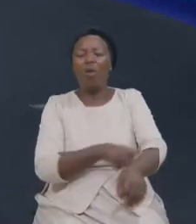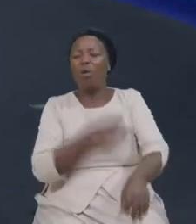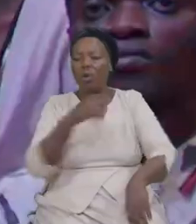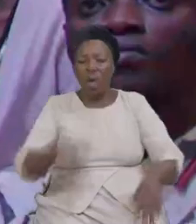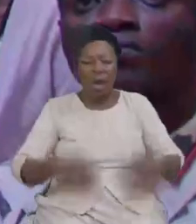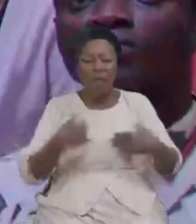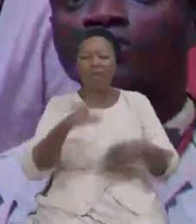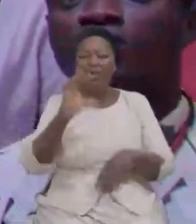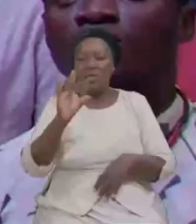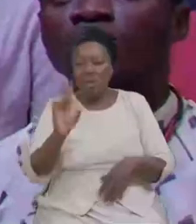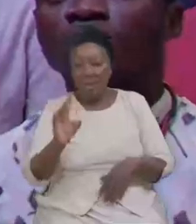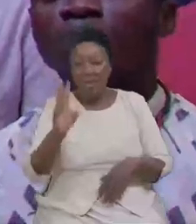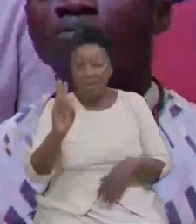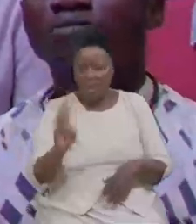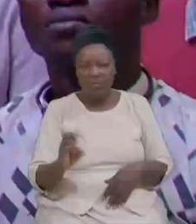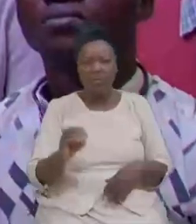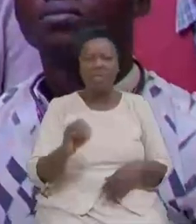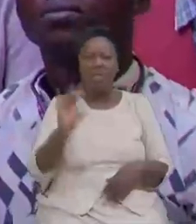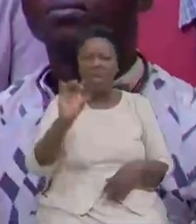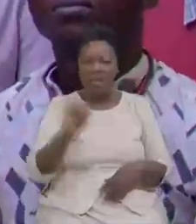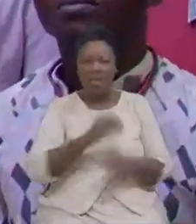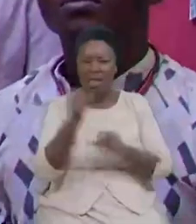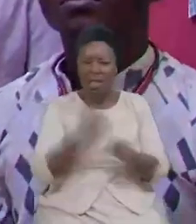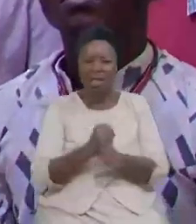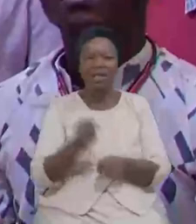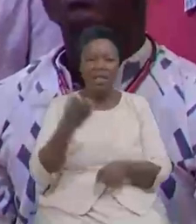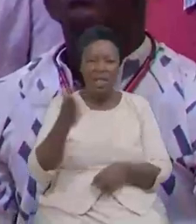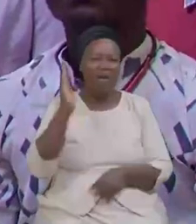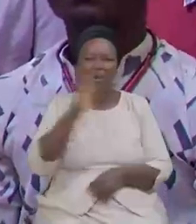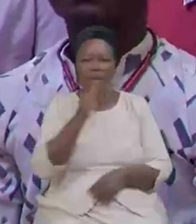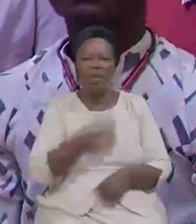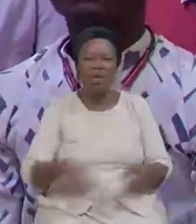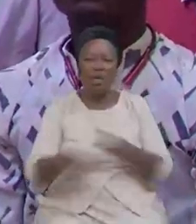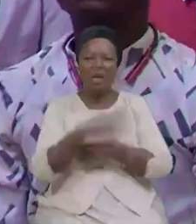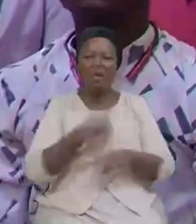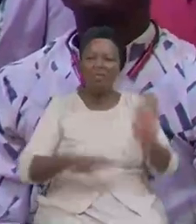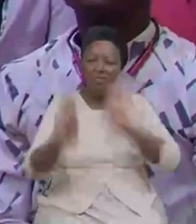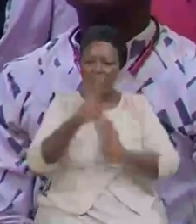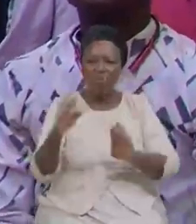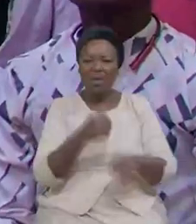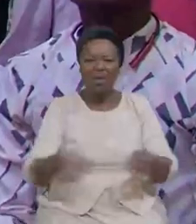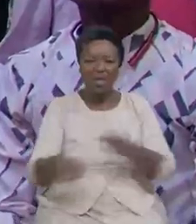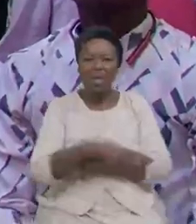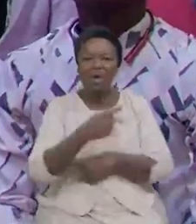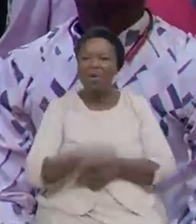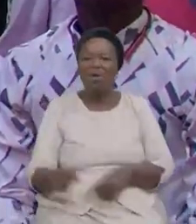que nous passons sur la terre, ah, un jour de révél, un jour de blasphème